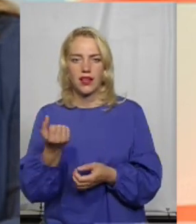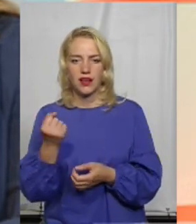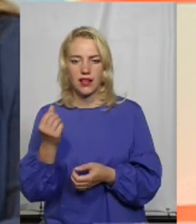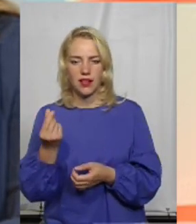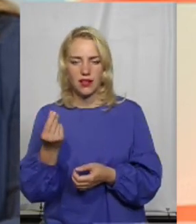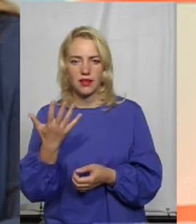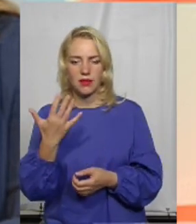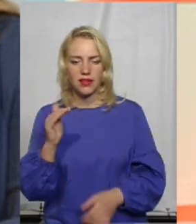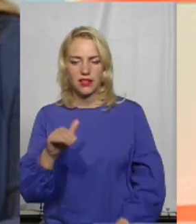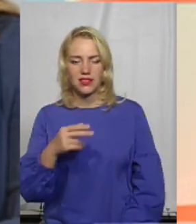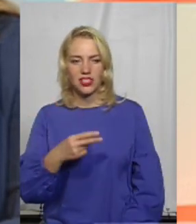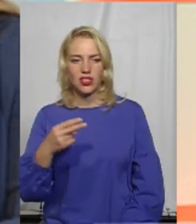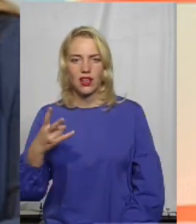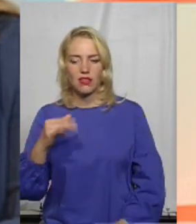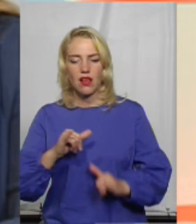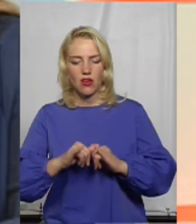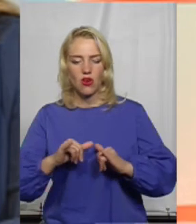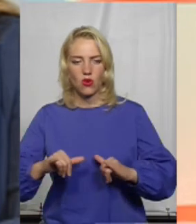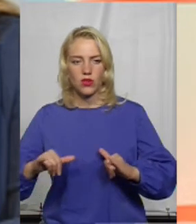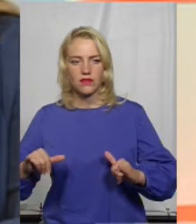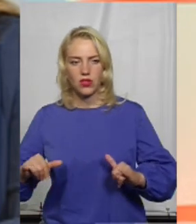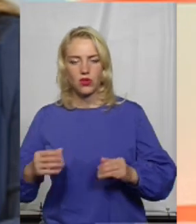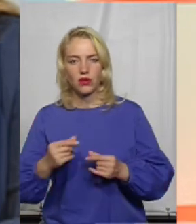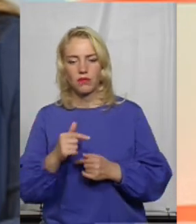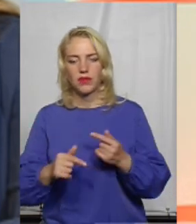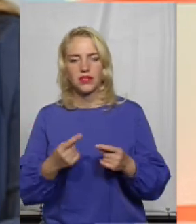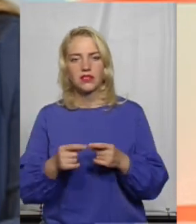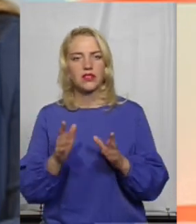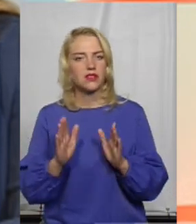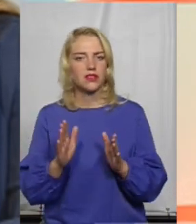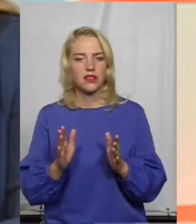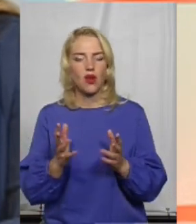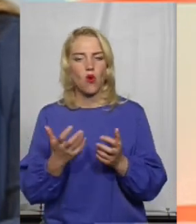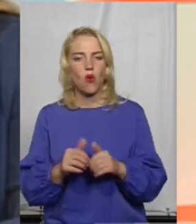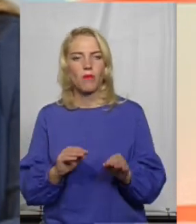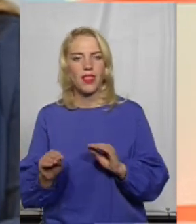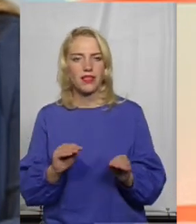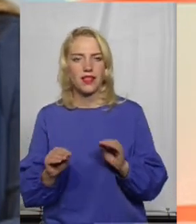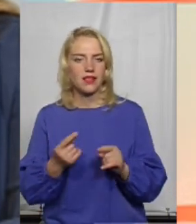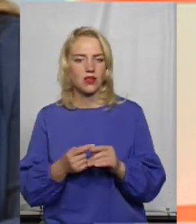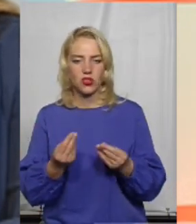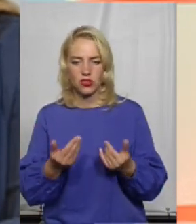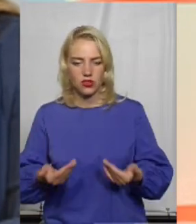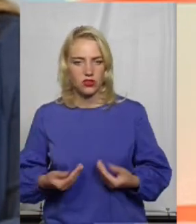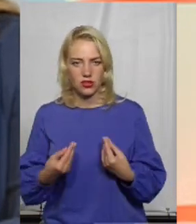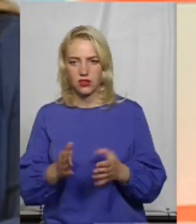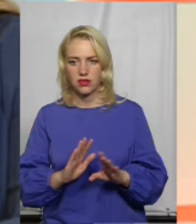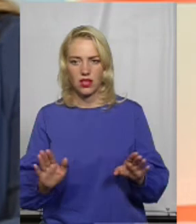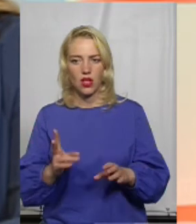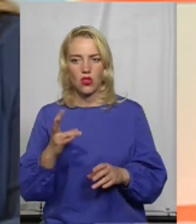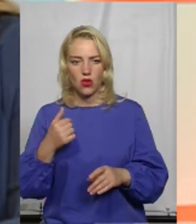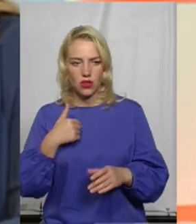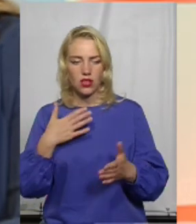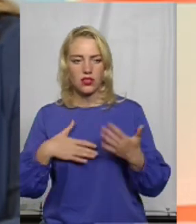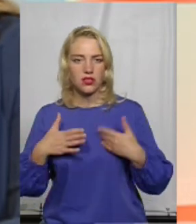на розвиток бізнесу, але підкреслюю, це тільки обладнання. Живими коштами не дають, але я дуже